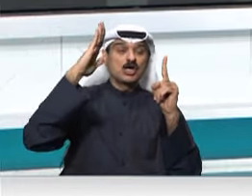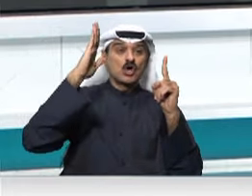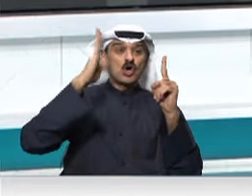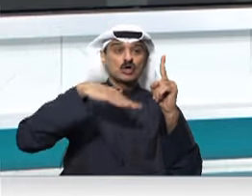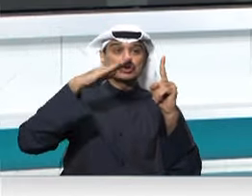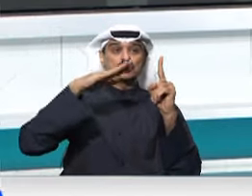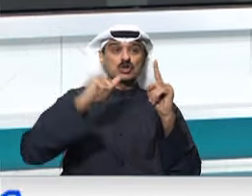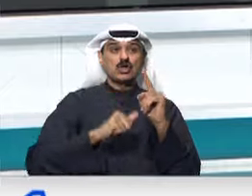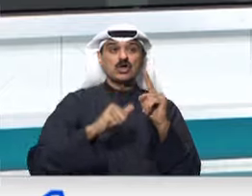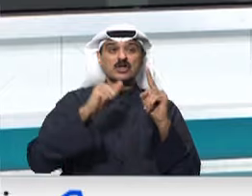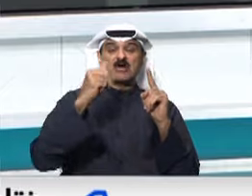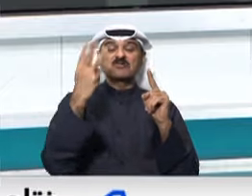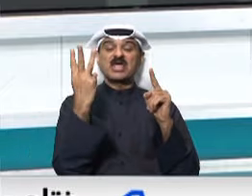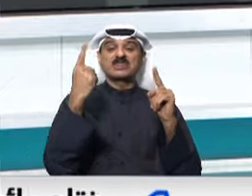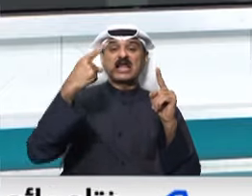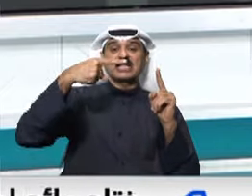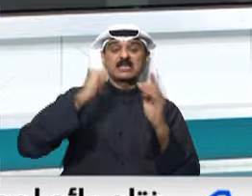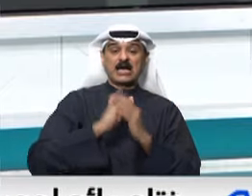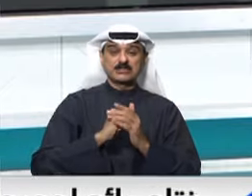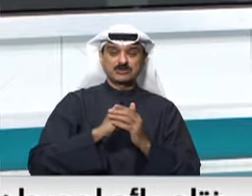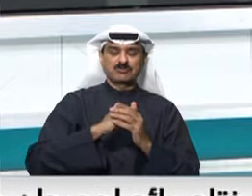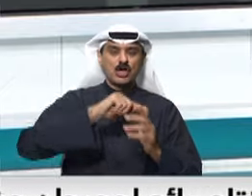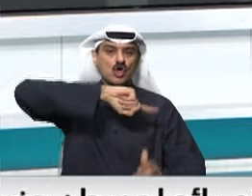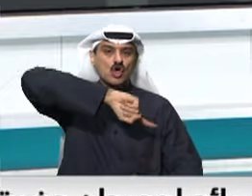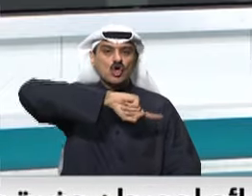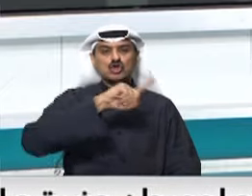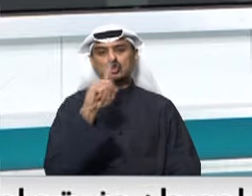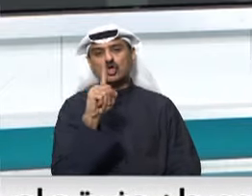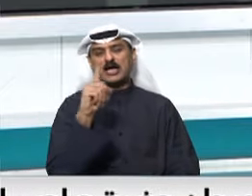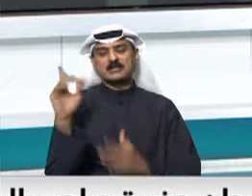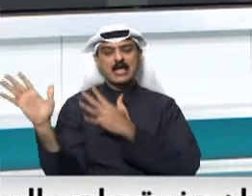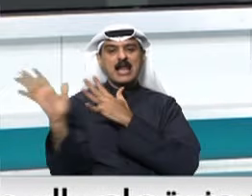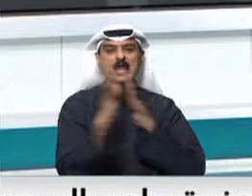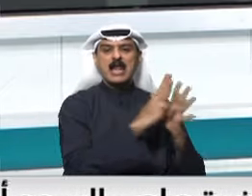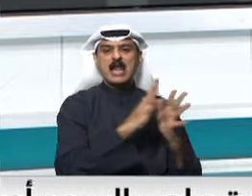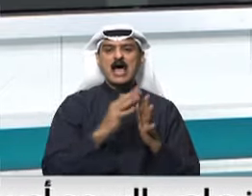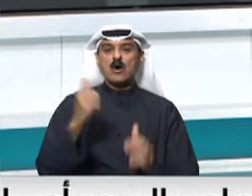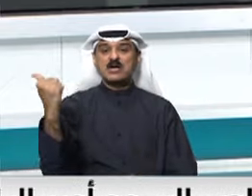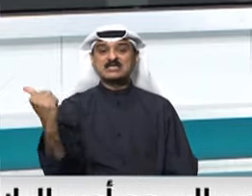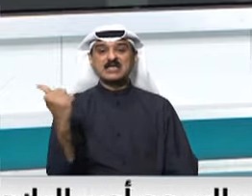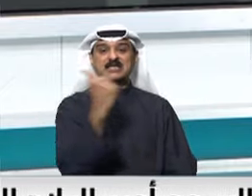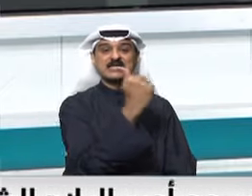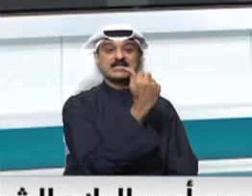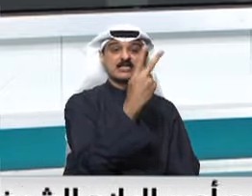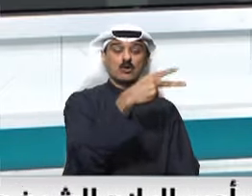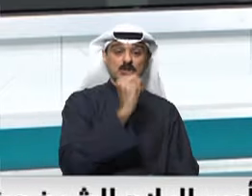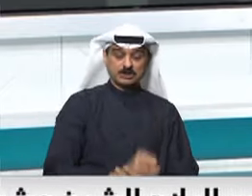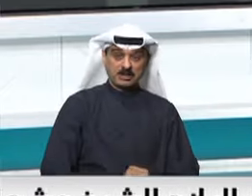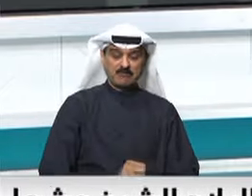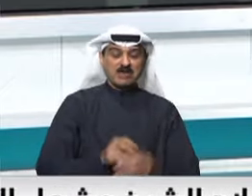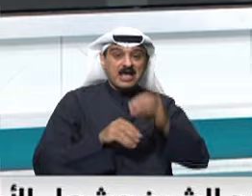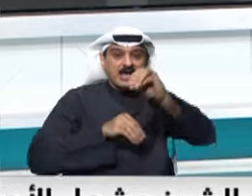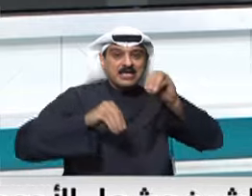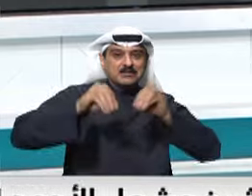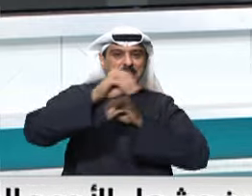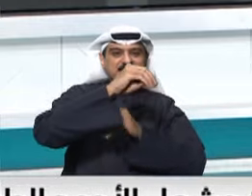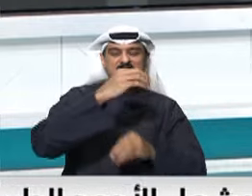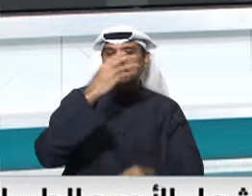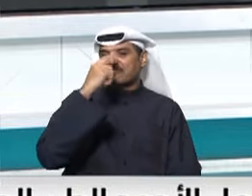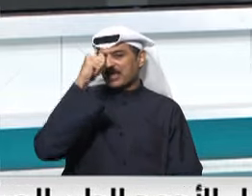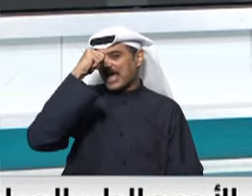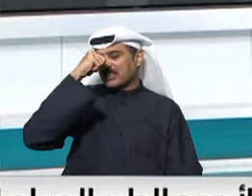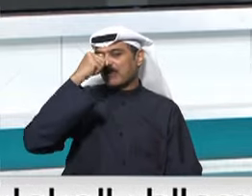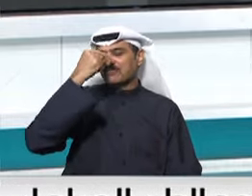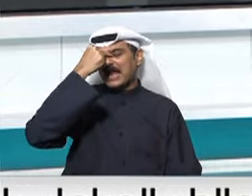خفيف الى معتدل متقلب الاتجاه احيانا من 6 ل 26 م في الساعه يقلب الهواء مؤقت الى كوس في يوم الخميس واعتدال